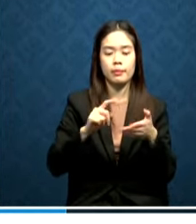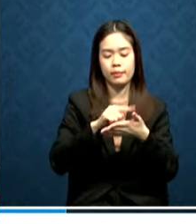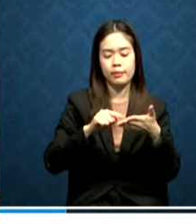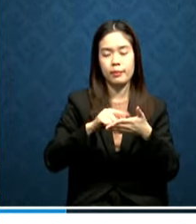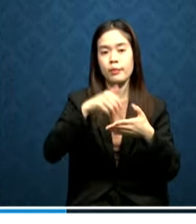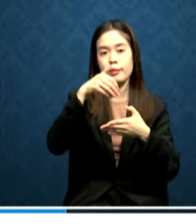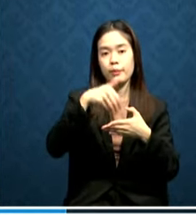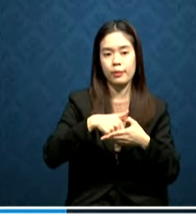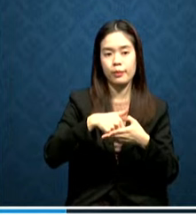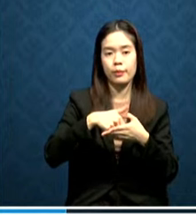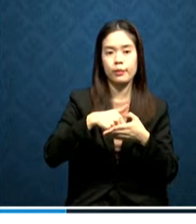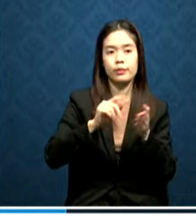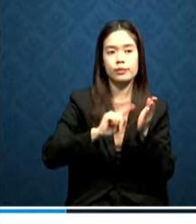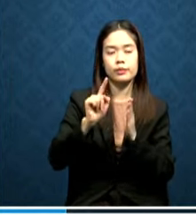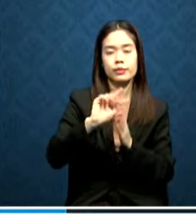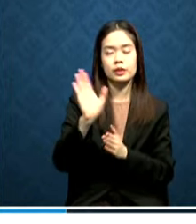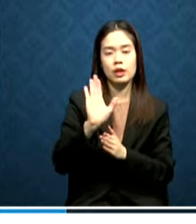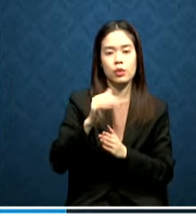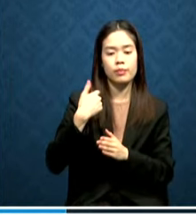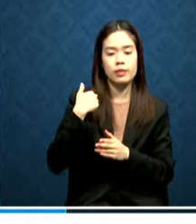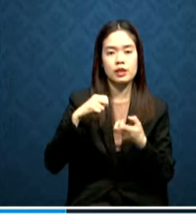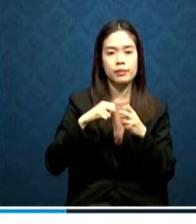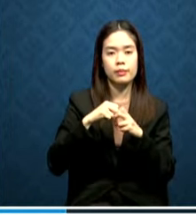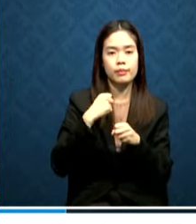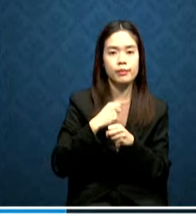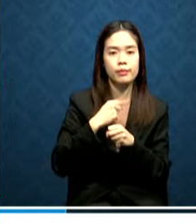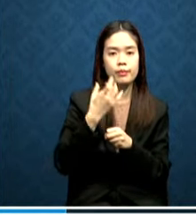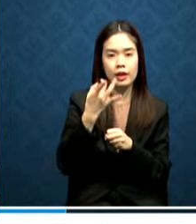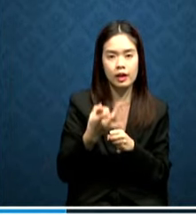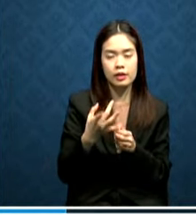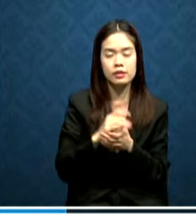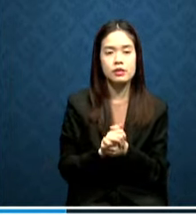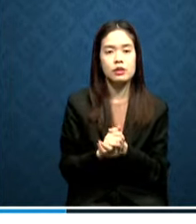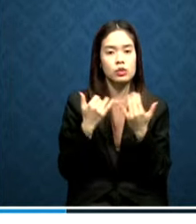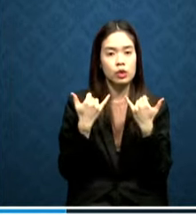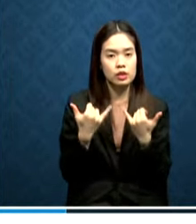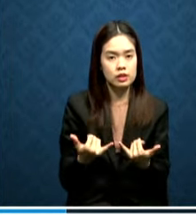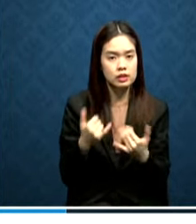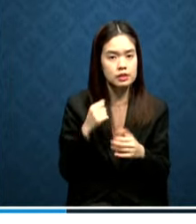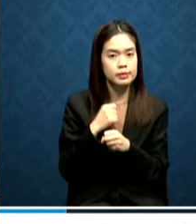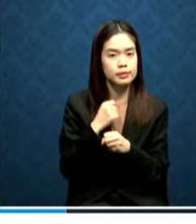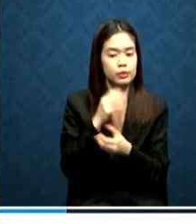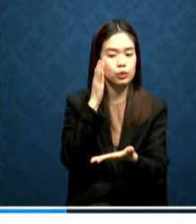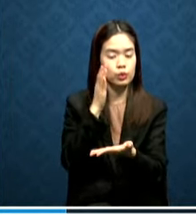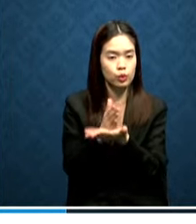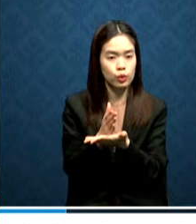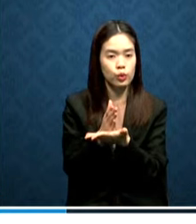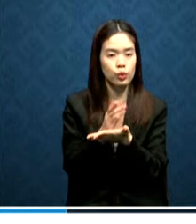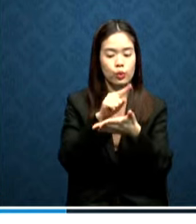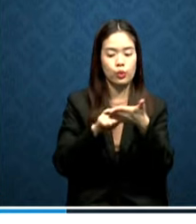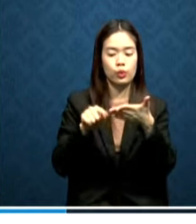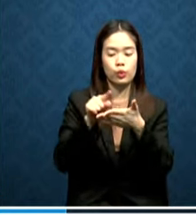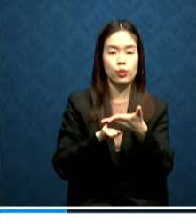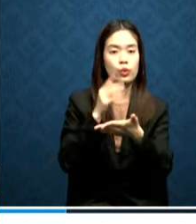ตินี้ไม่ใช่แค่ฉบับแรกที่พูดถึงเรื่องเงื่อนไขการทำประชามติเงื่อนไขในการหาข้อยุติในการทำประชาม